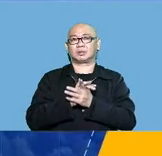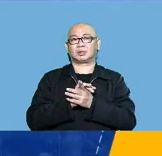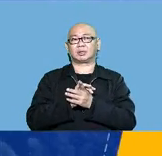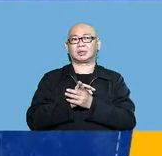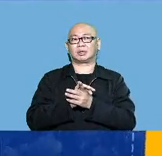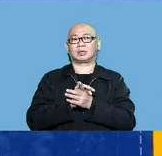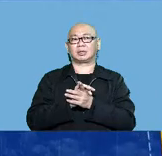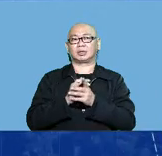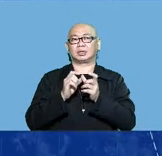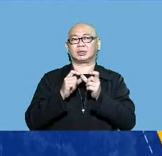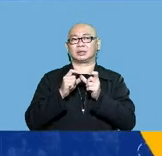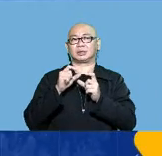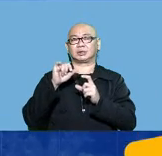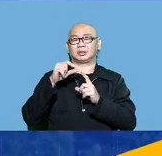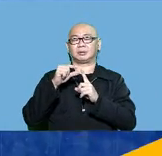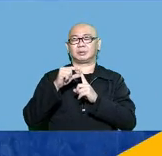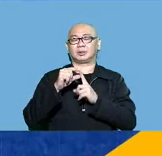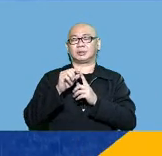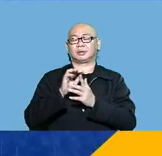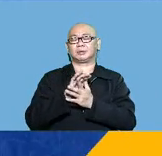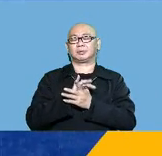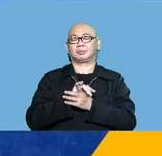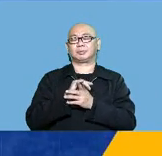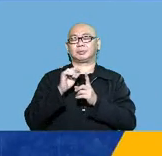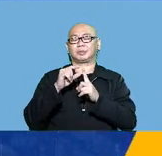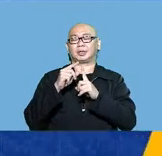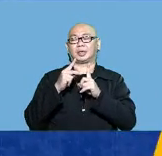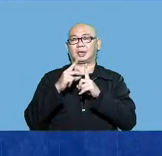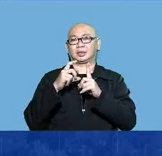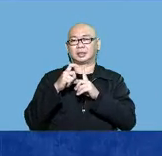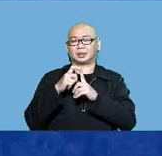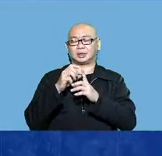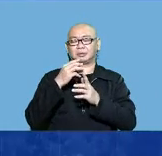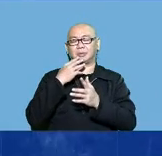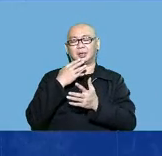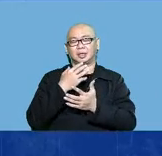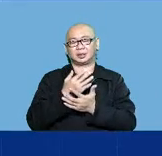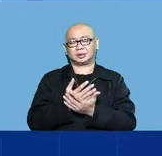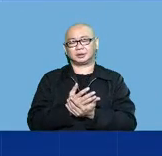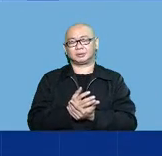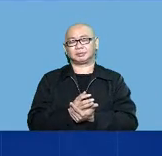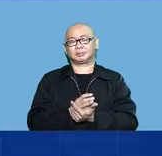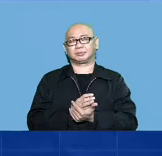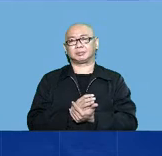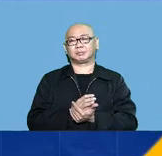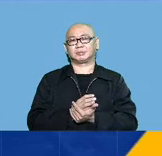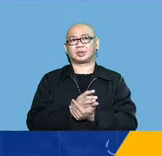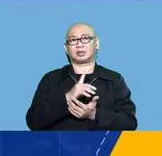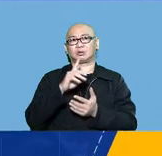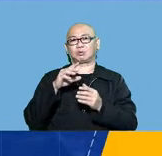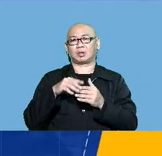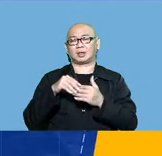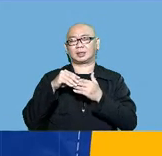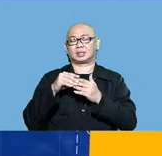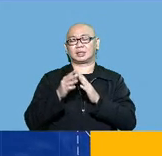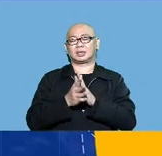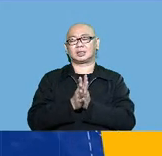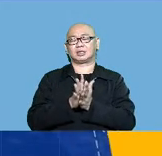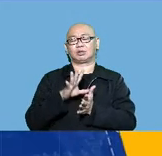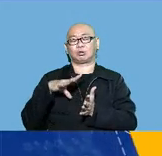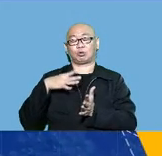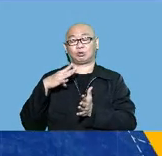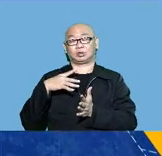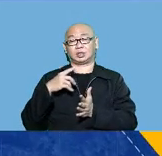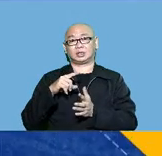MSI Med PhD, terima kasih. Ini sebenarnya satu angkatan tapi jadi dosen saya,